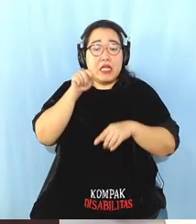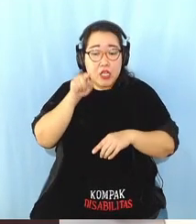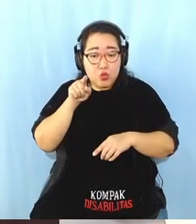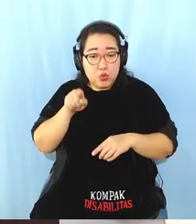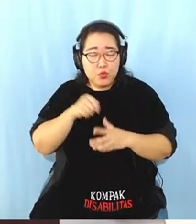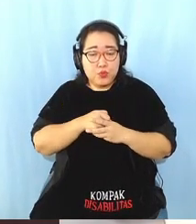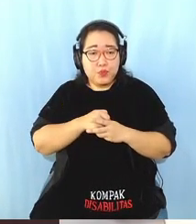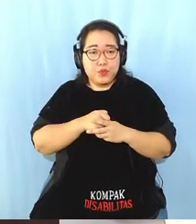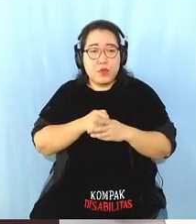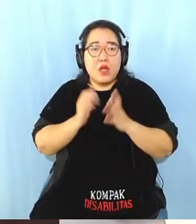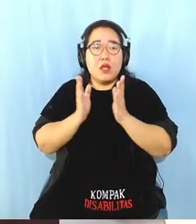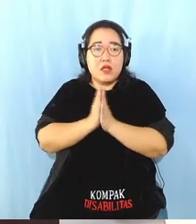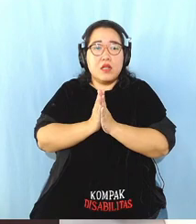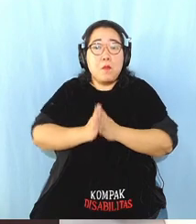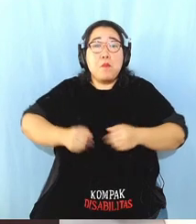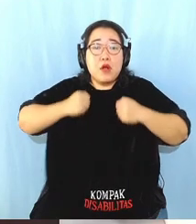Pasti mereka perhatikan